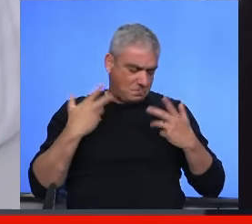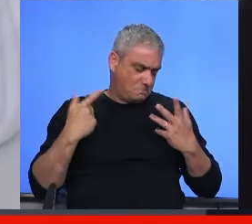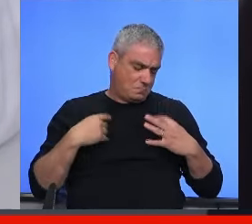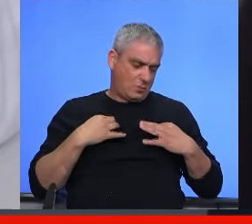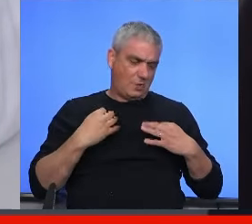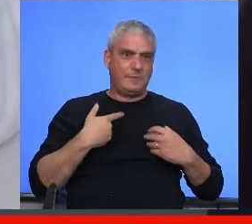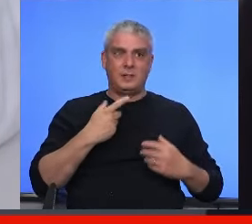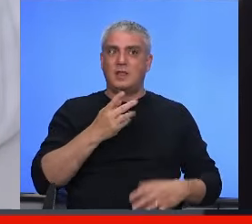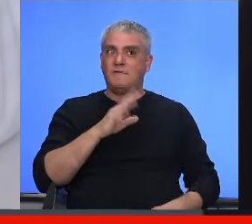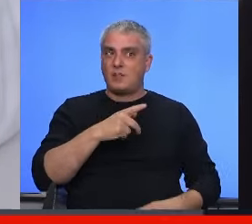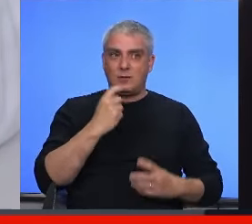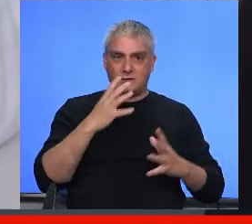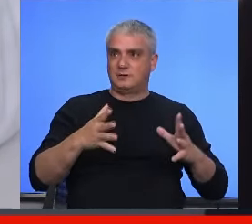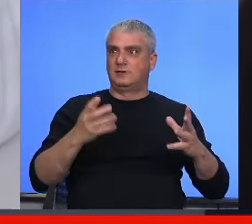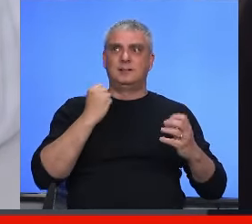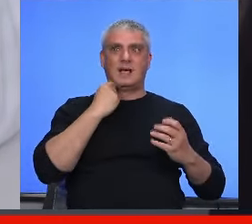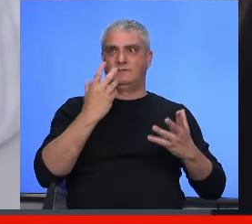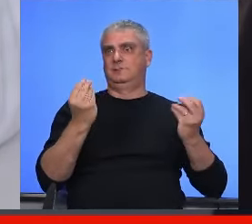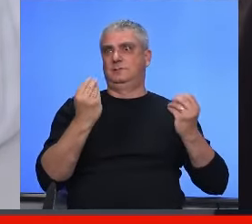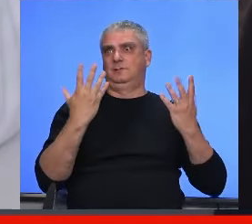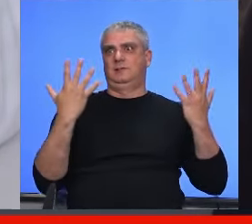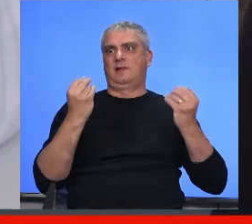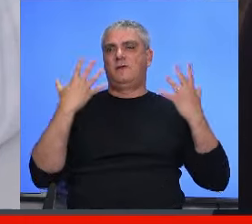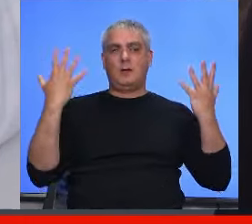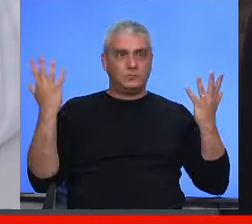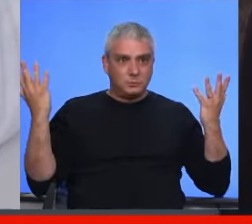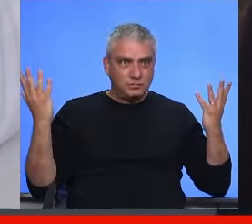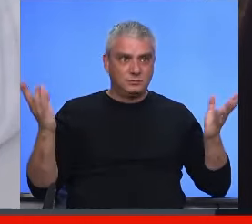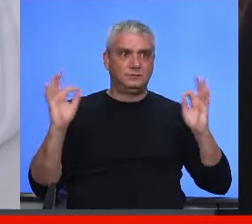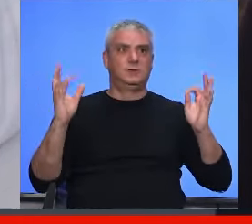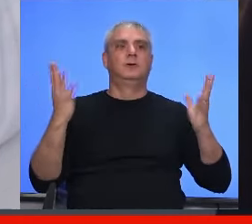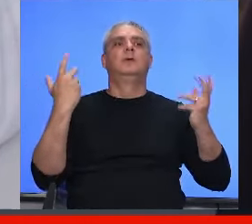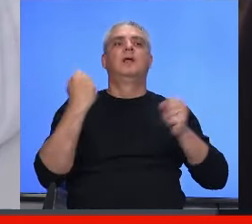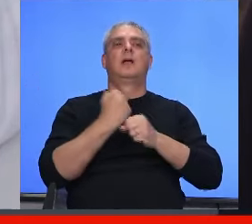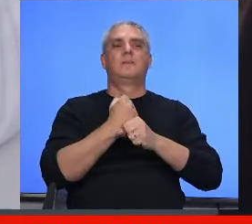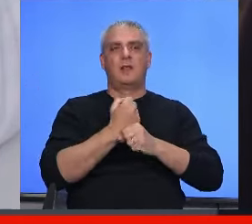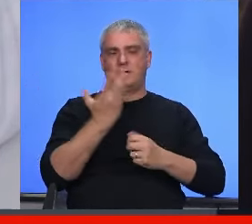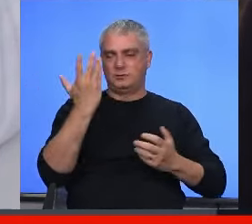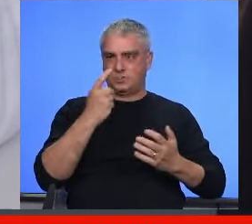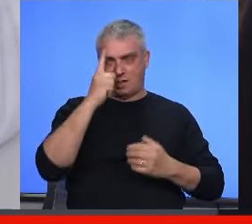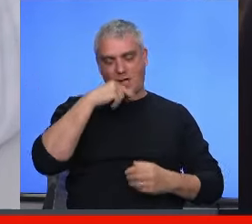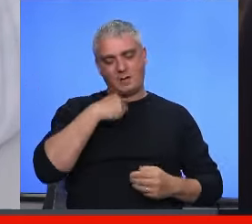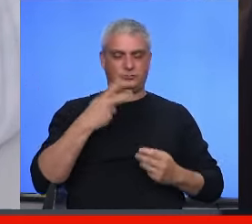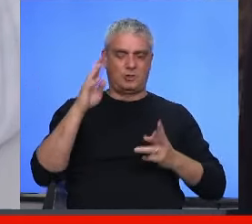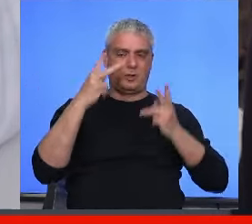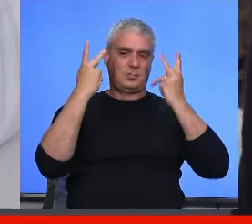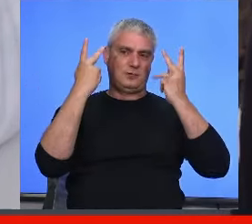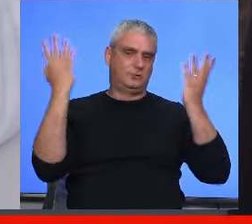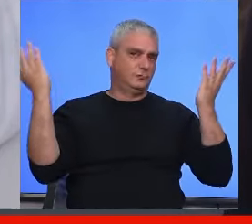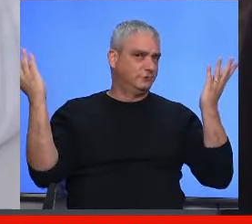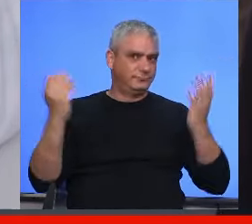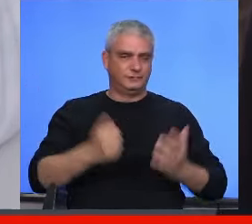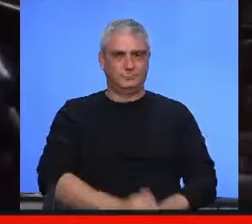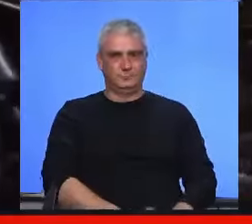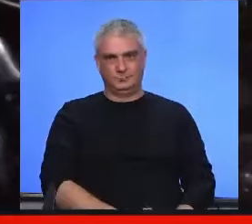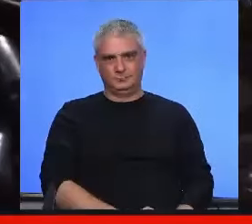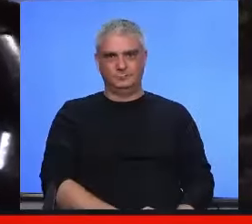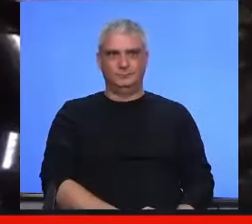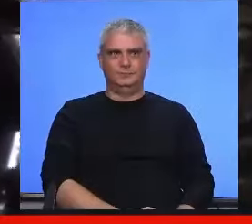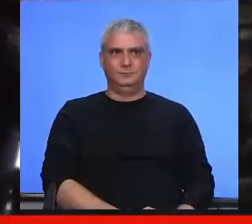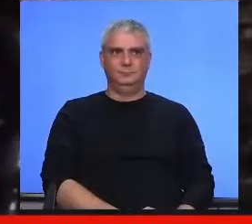למרות שהיקב זה דבר גדול. בסדר, אבל אין מה לעשות, אבא שלי יותר גדול.